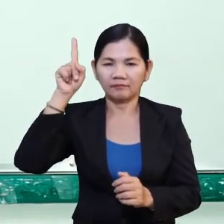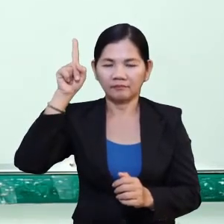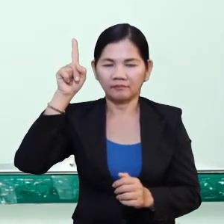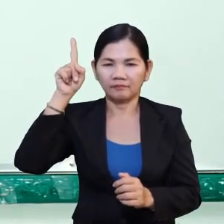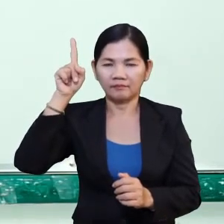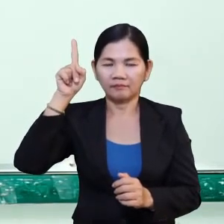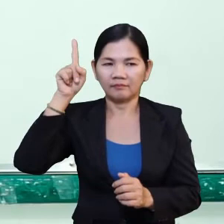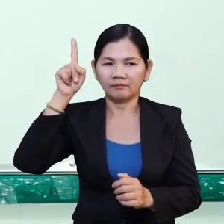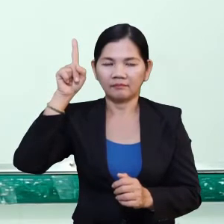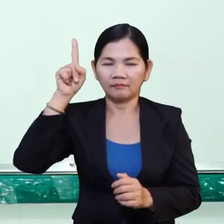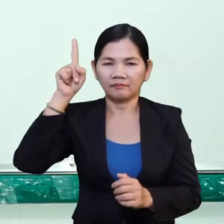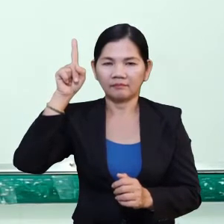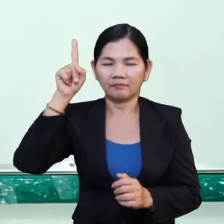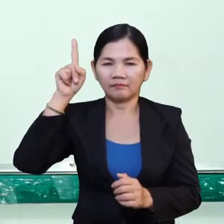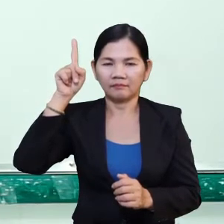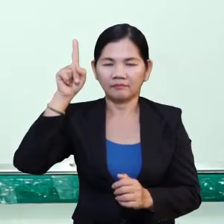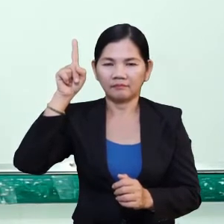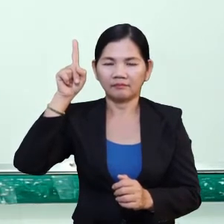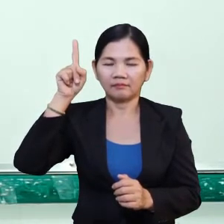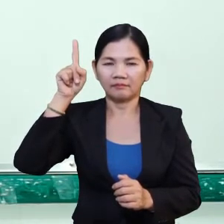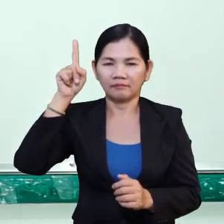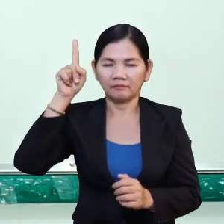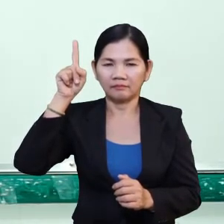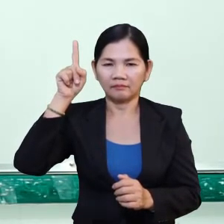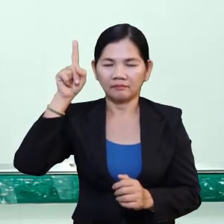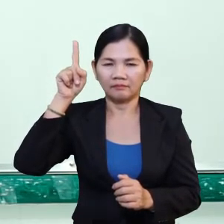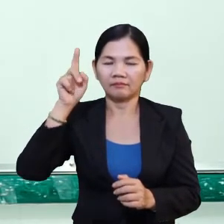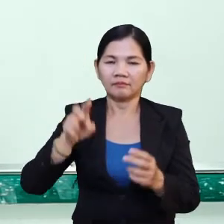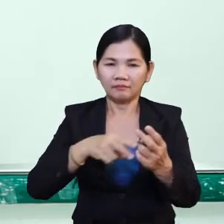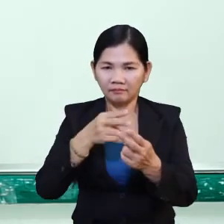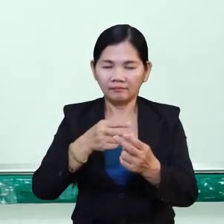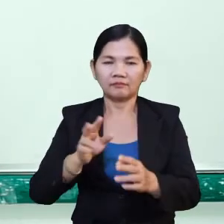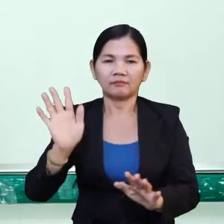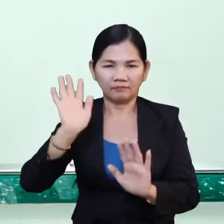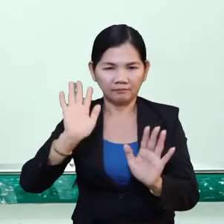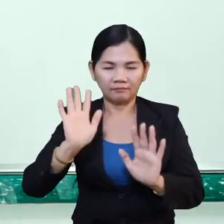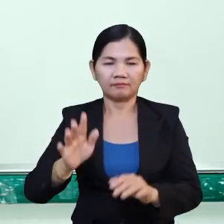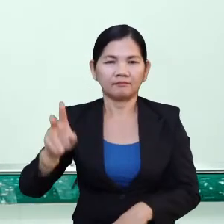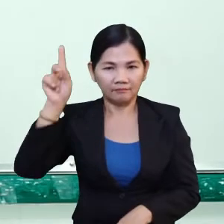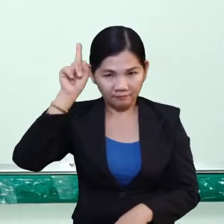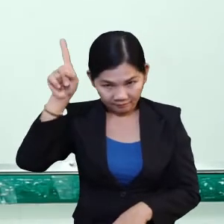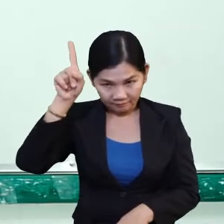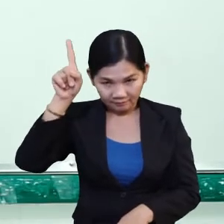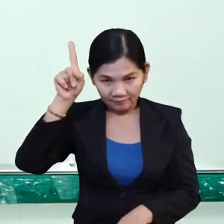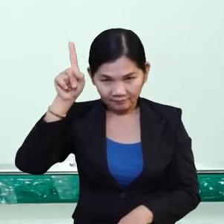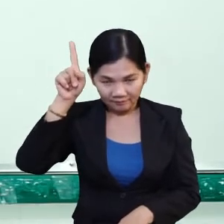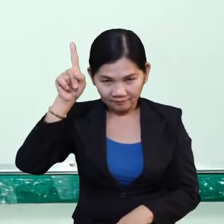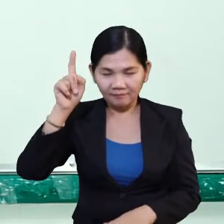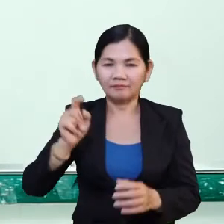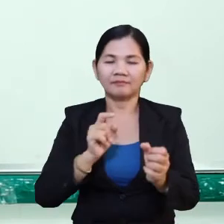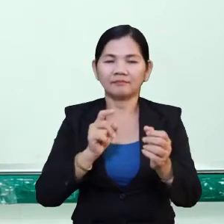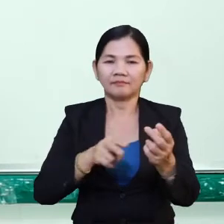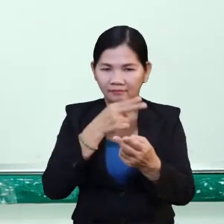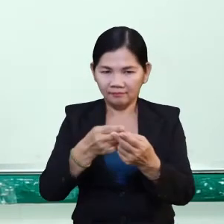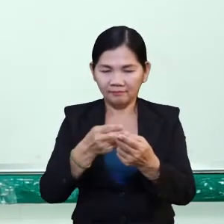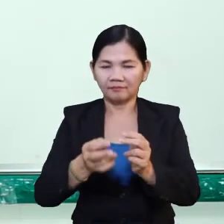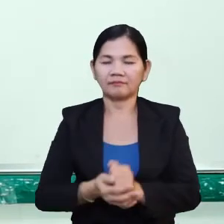ស្រែកបែបនេះណាចាកូនលើកដៃឆ្លើយកុំស្រែកឆ្លើយគឺអត់ល្អទេណាចាចាប់ផ្ដើមឆ្លើ